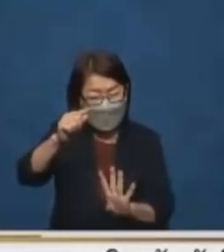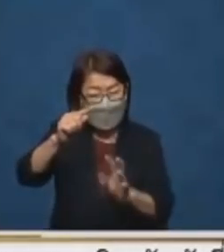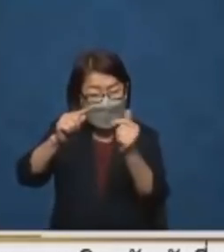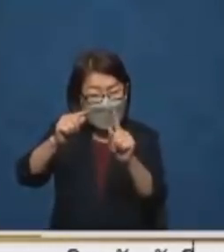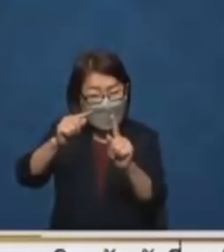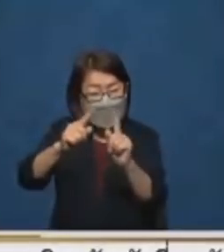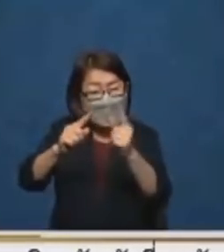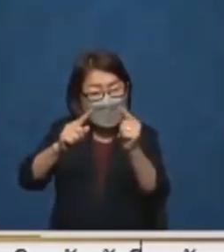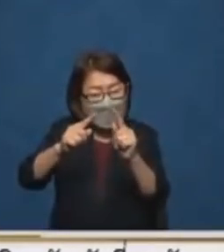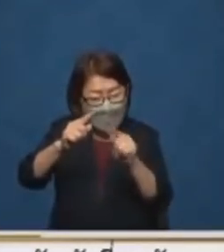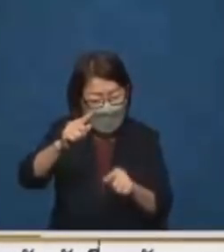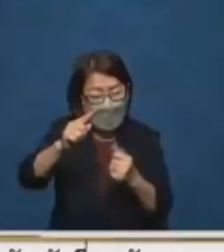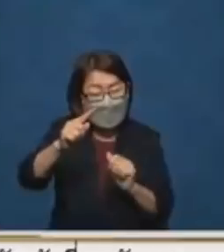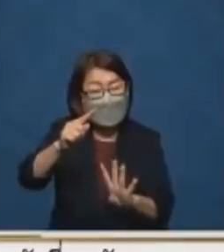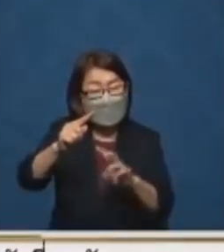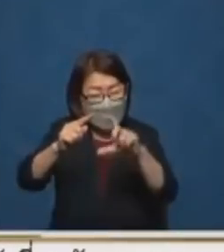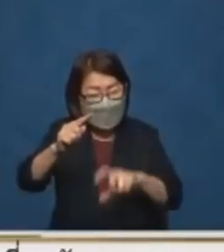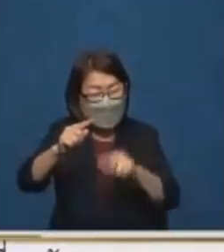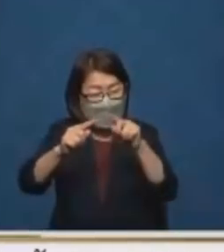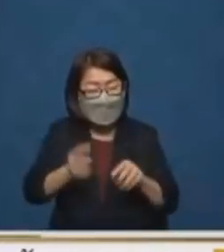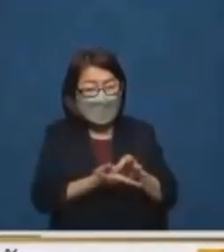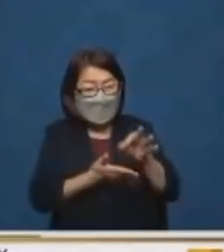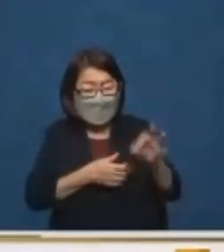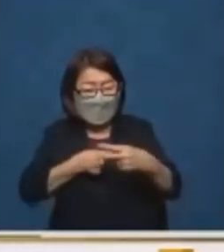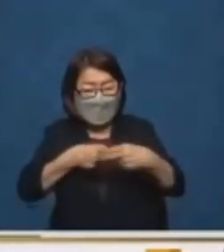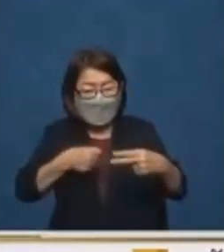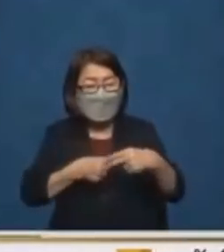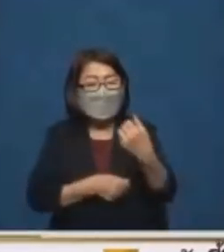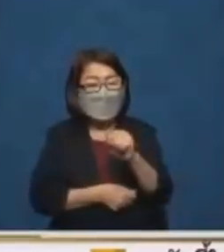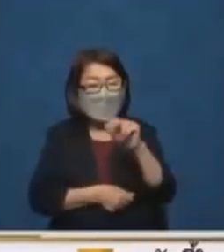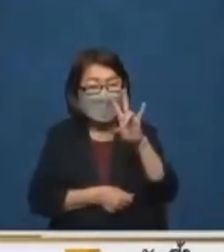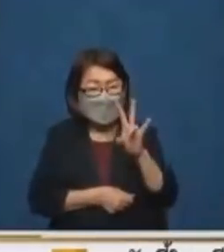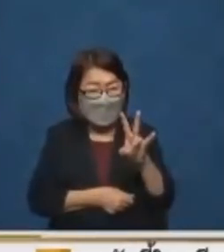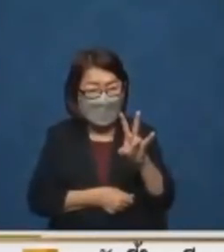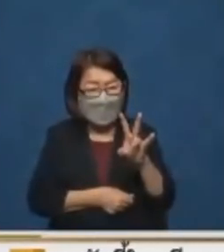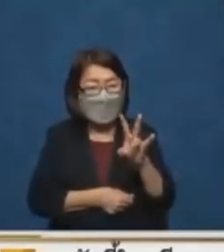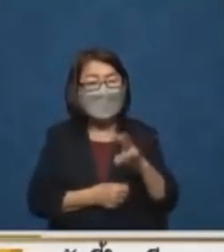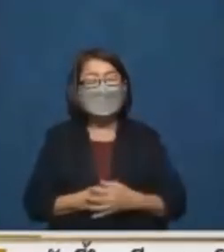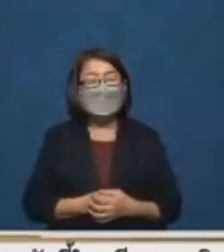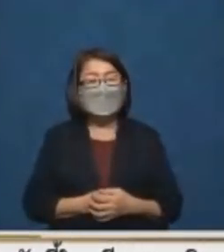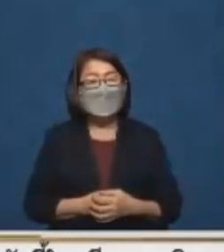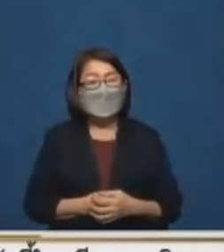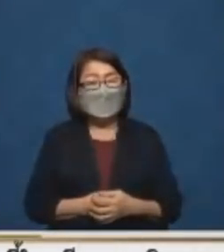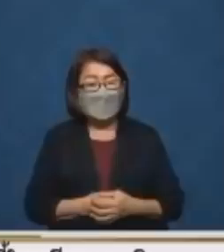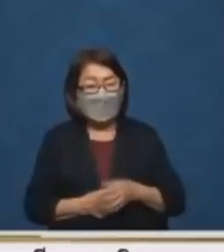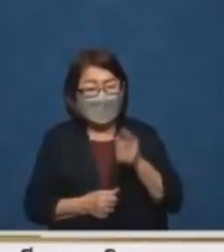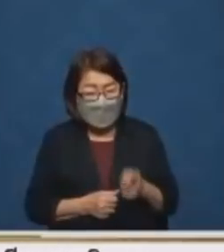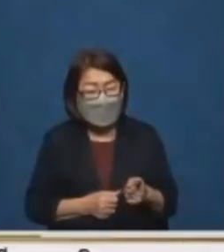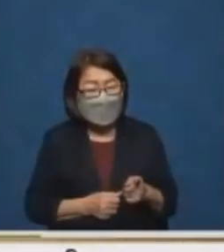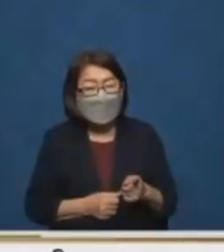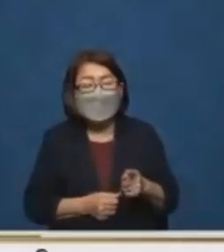นะครับ ฆรรมอซื้อในราคา 17 unterschied Wall Large, ซือ จริ 14 Wall